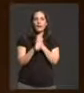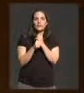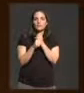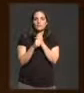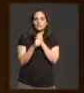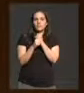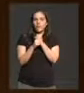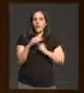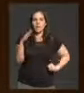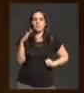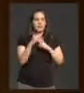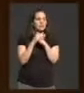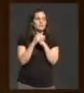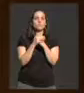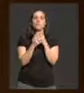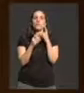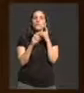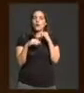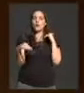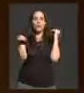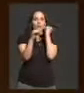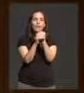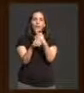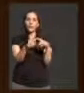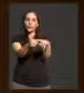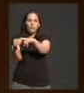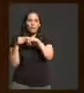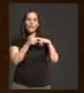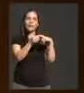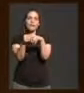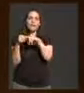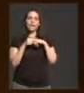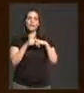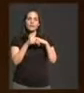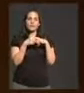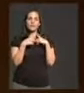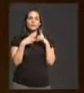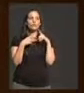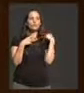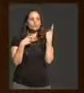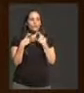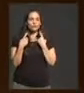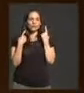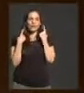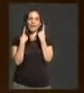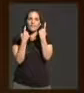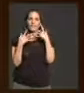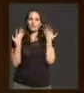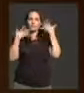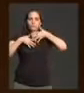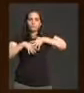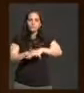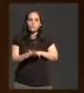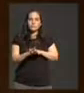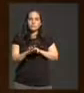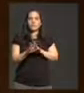berdintasuna, elkartasuna, geure ganatu eta indartu behar ditugun baloreak dira. Baina humiltasunez